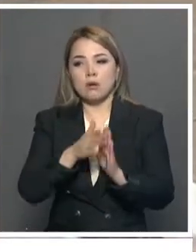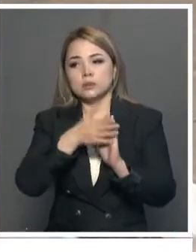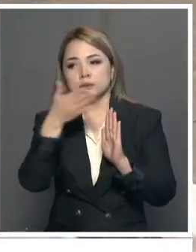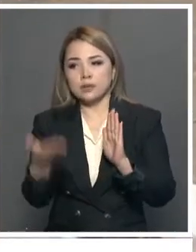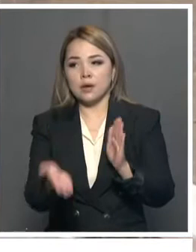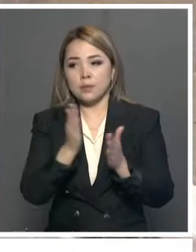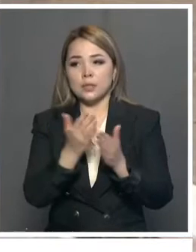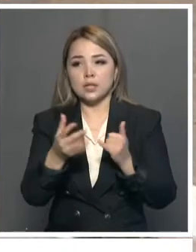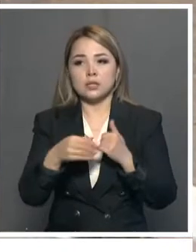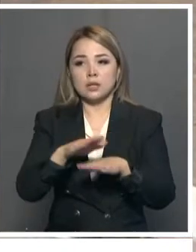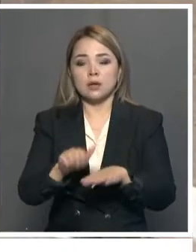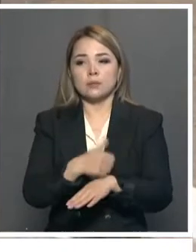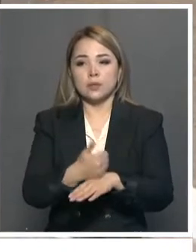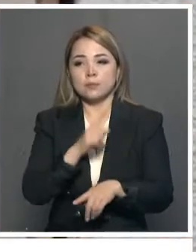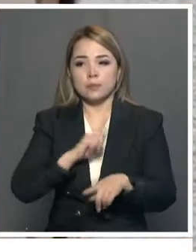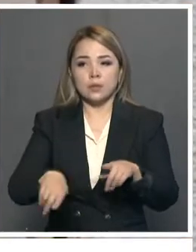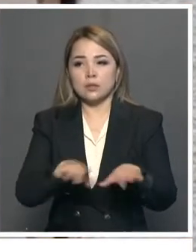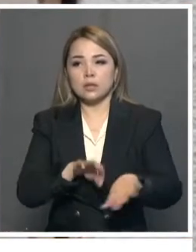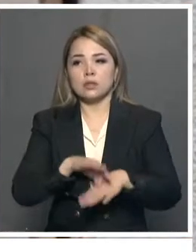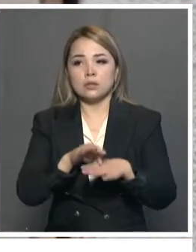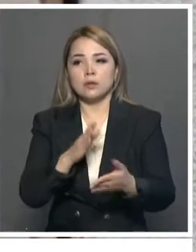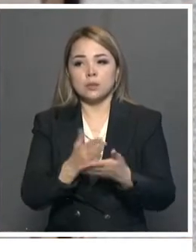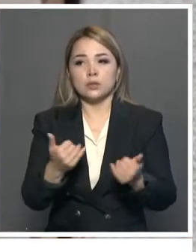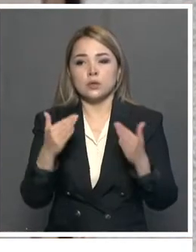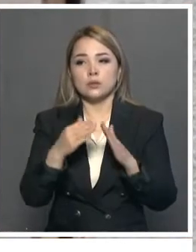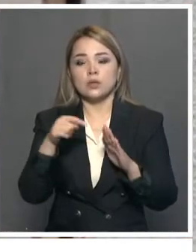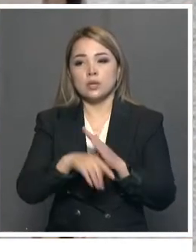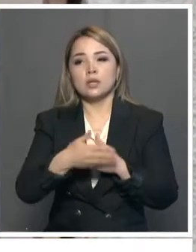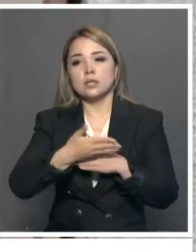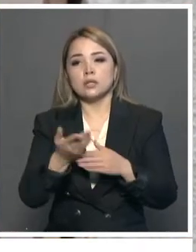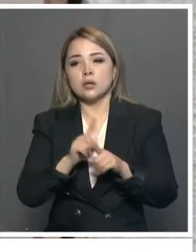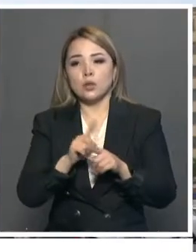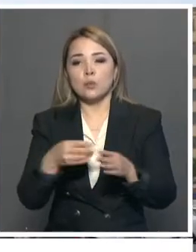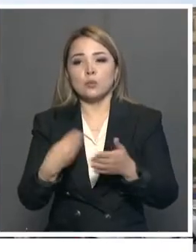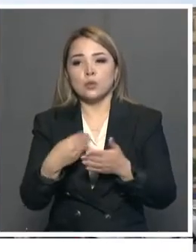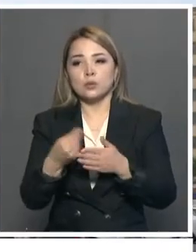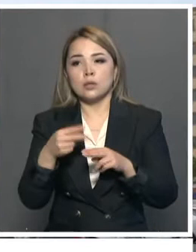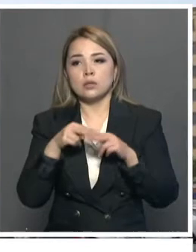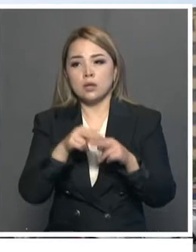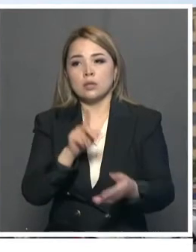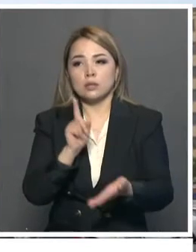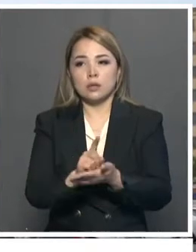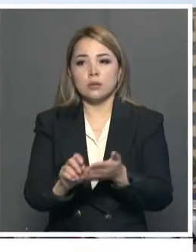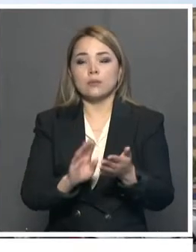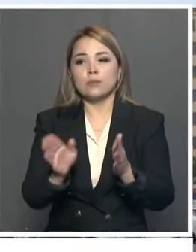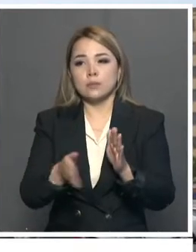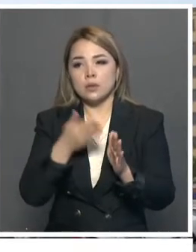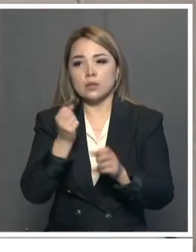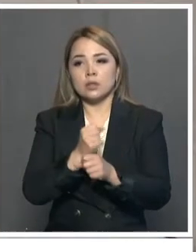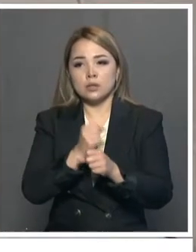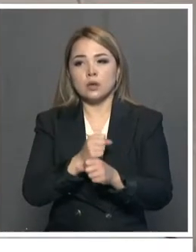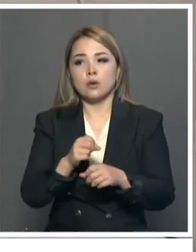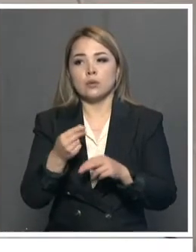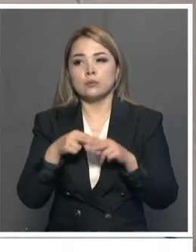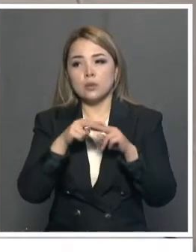ғана жергілікті атқамінерлер қимылдай бастады. Үйдің сыртқы бюджет қаржысына жөнделетін болды. Ол үшін төтенше жағдайға арналған